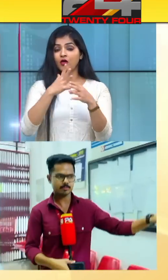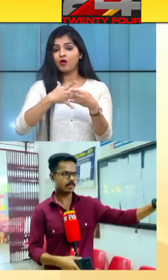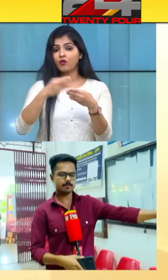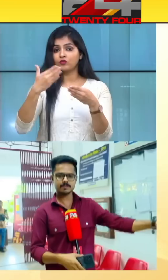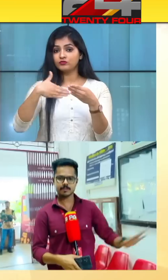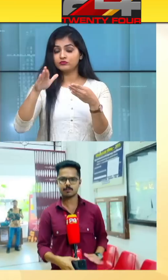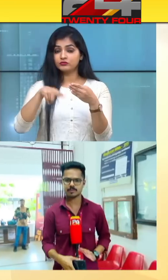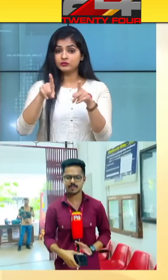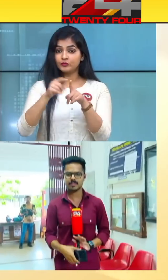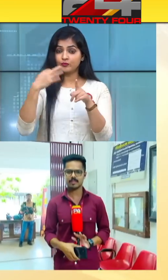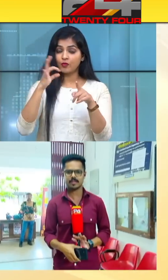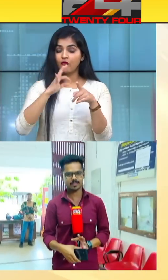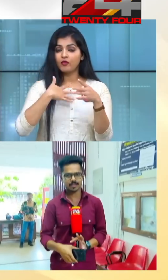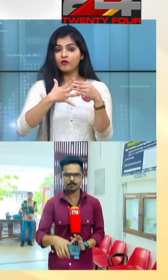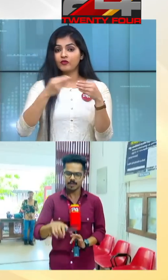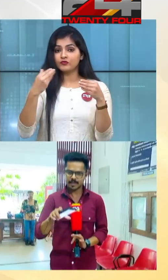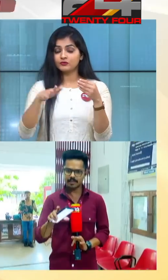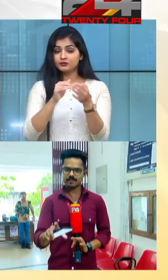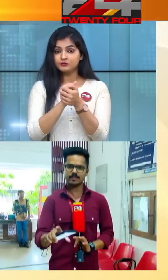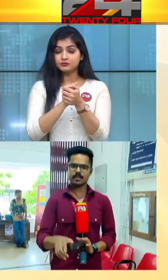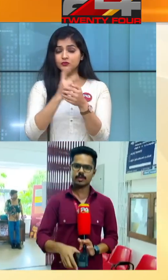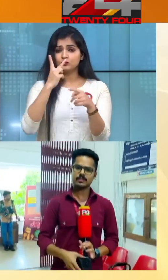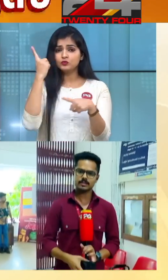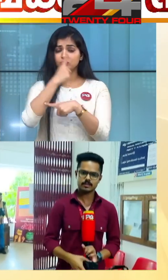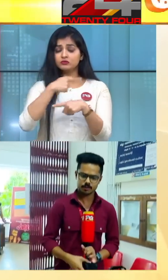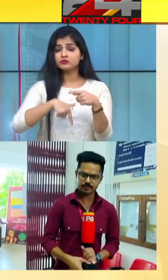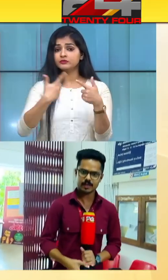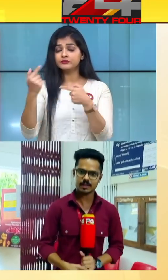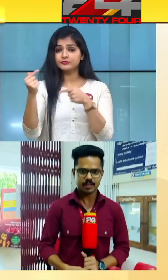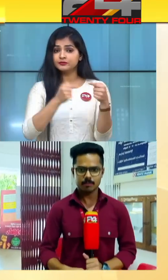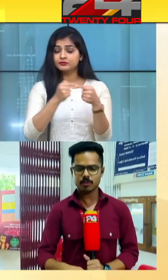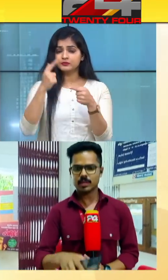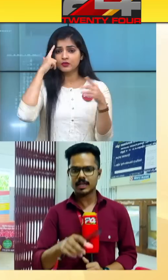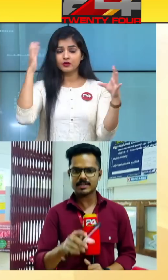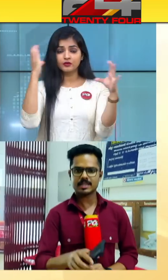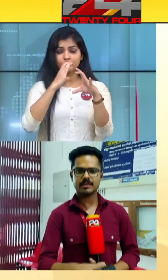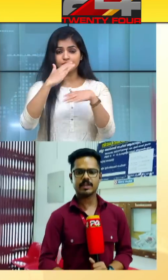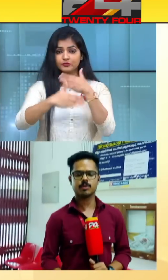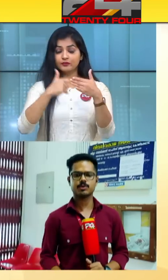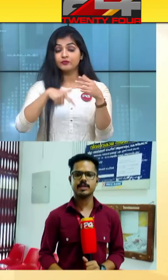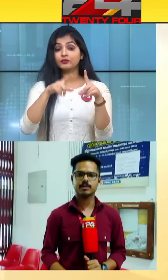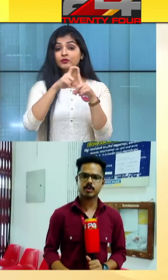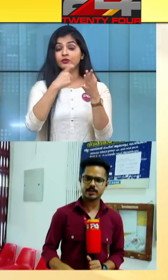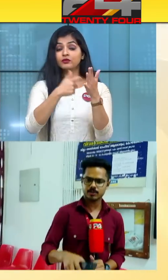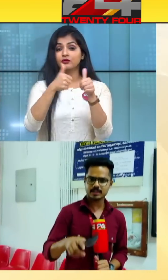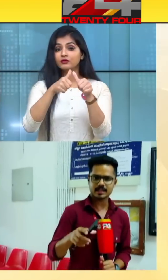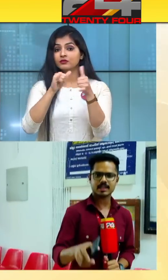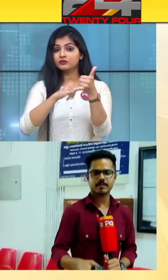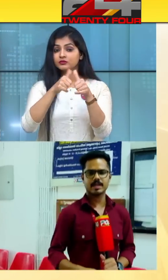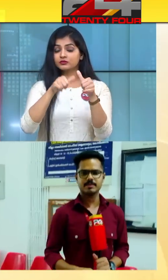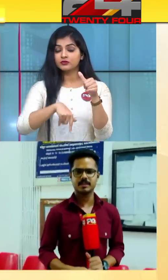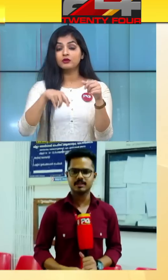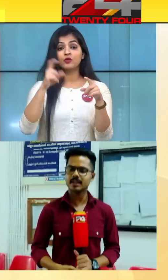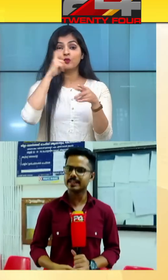അതുകൊണ്ട് നമ്മൾ ആ ഓഫീസിൽ നിന്നും പുറത്തിറങ്ങിയിരിക്കുകയാണ്. എന്താണെങ്കിലും 2 ദിവസം നീണ്ട ഒരു അനിശ്ചിതത്വത്തിനൊടുവിലാണ് ഇപ്പോൾ ആശാദേവിയെ കോഴിക്കോട് DMO ആയിക്കൊണ്ട്